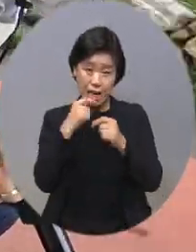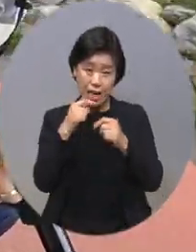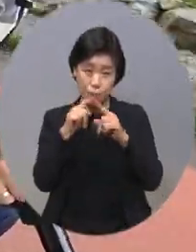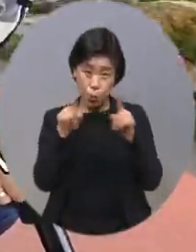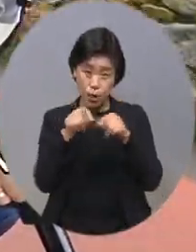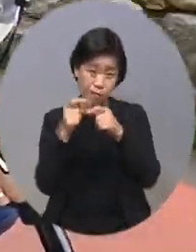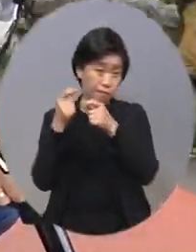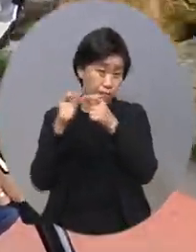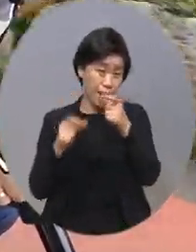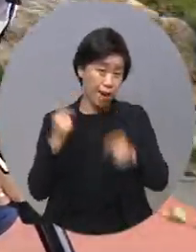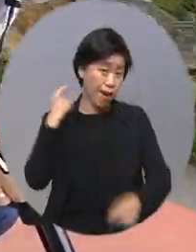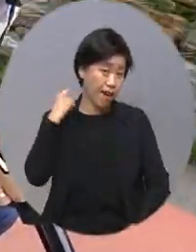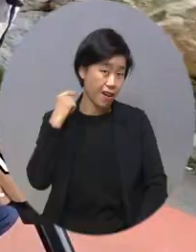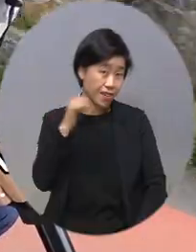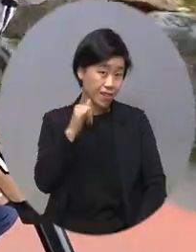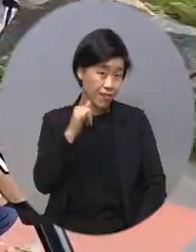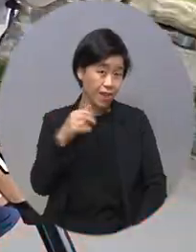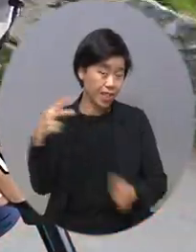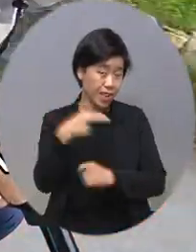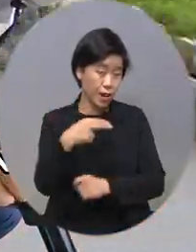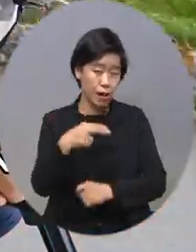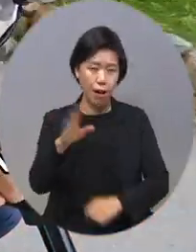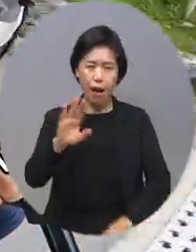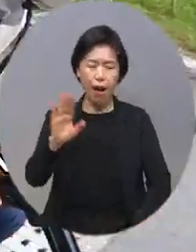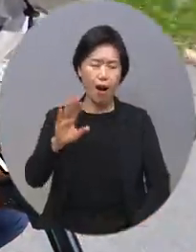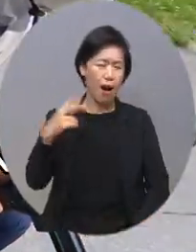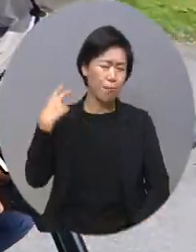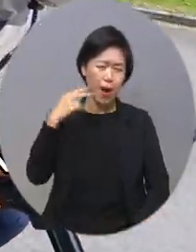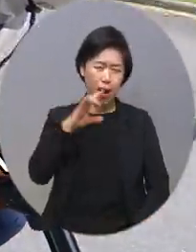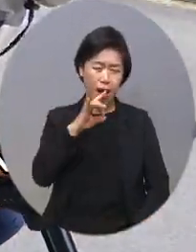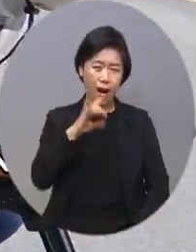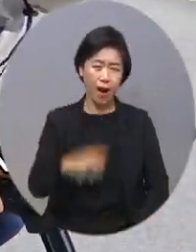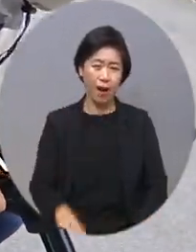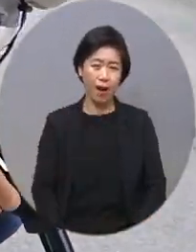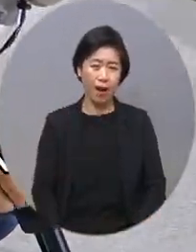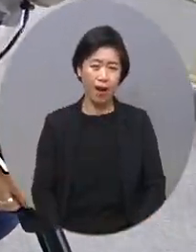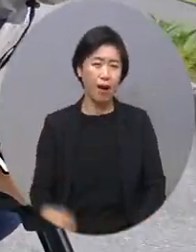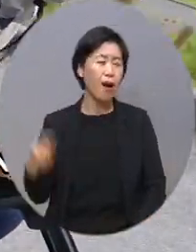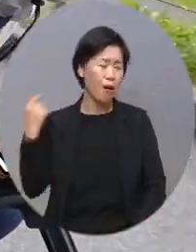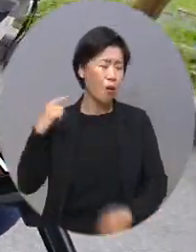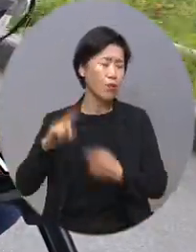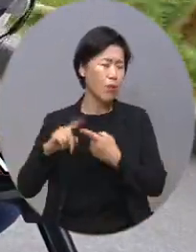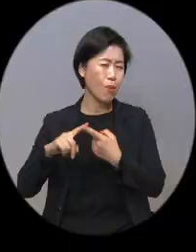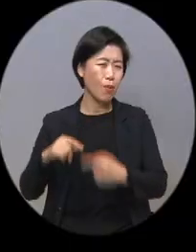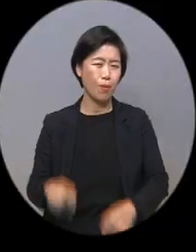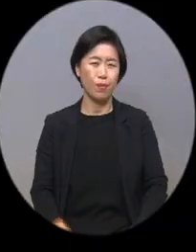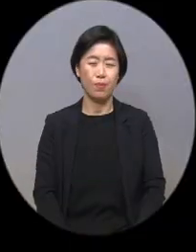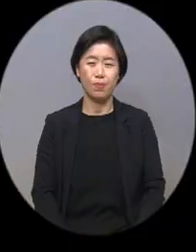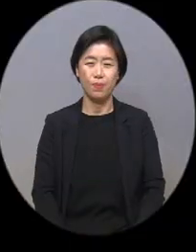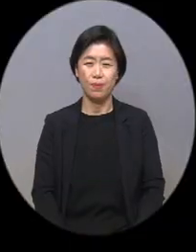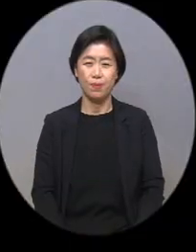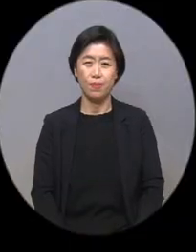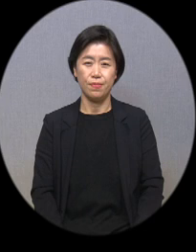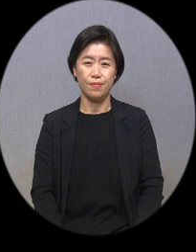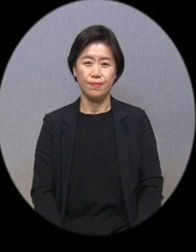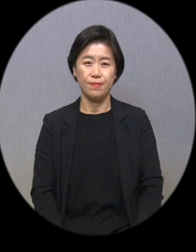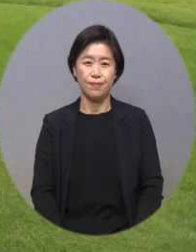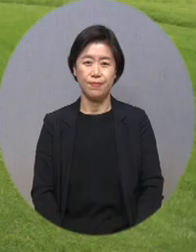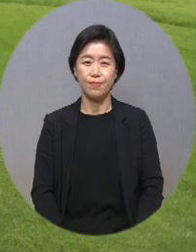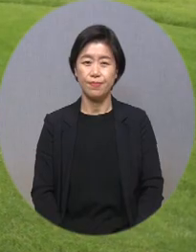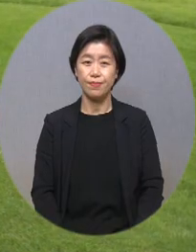네, 넣으면 안 돼. 아 뭐야! 진짜 웃겨. 뭐래? 넣으면 안 돼 이게.